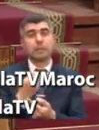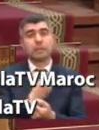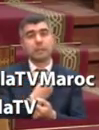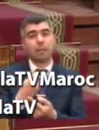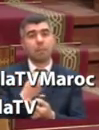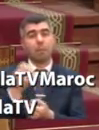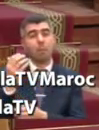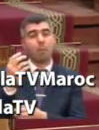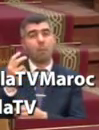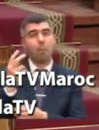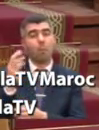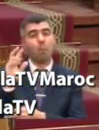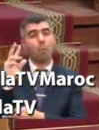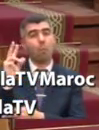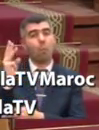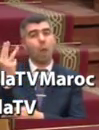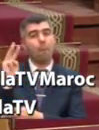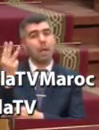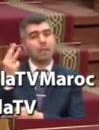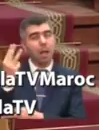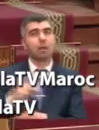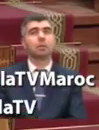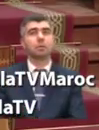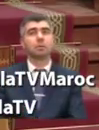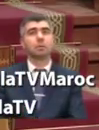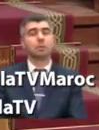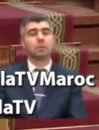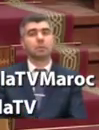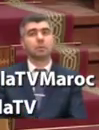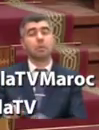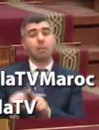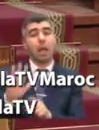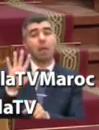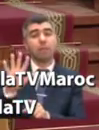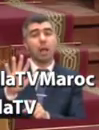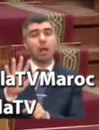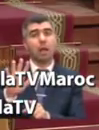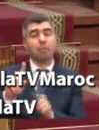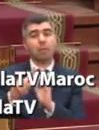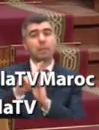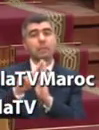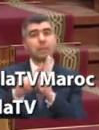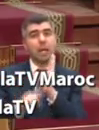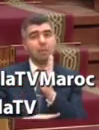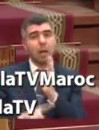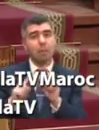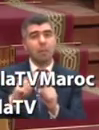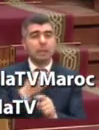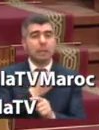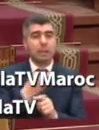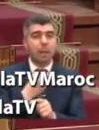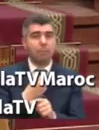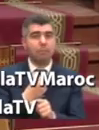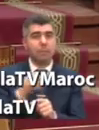واحد نهار في السيمانه ولا اخر نهار في السيمانه، يعني خمس ايام في السيمانه ما عندكش الحق تكون مريض في